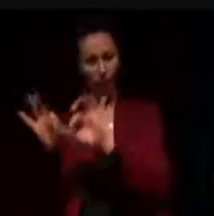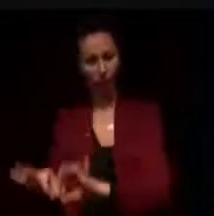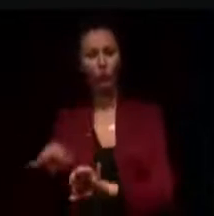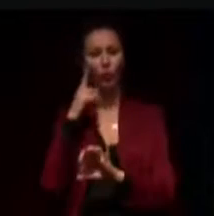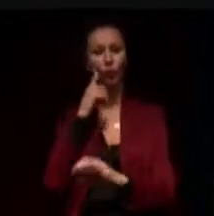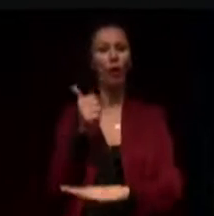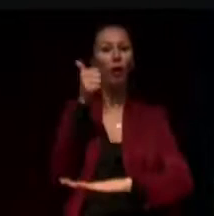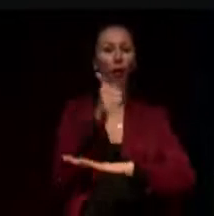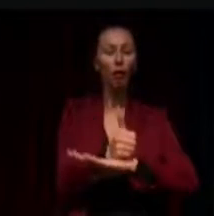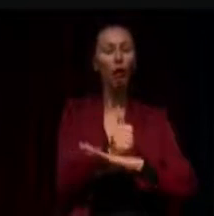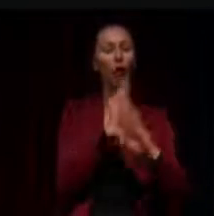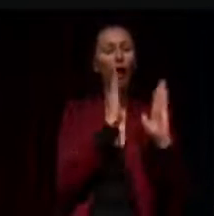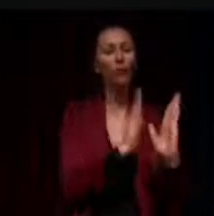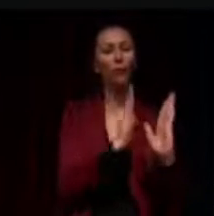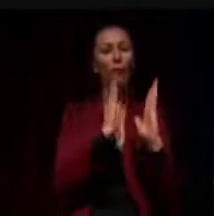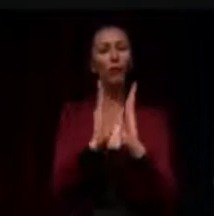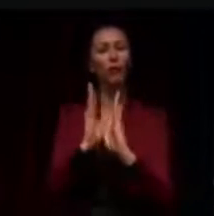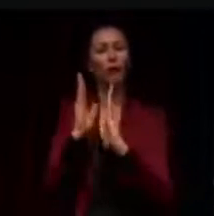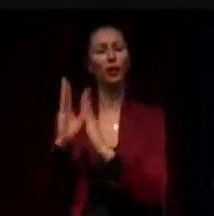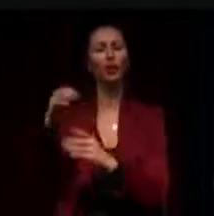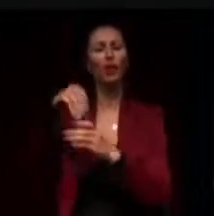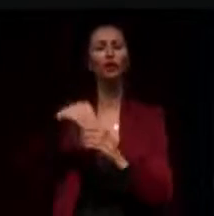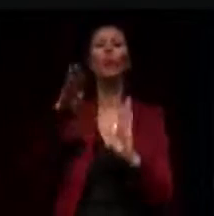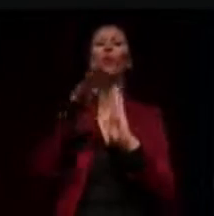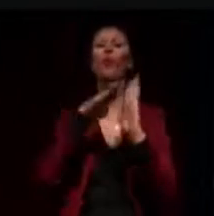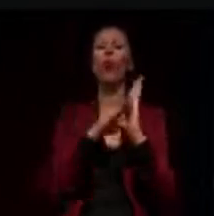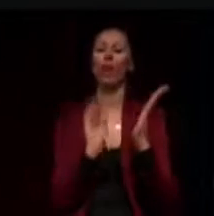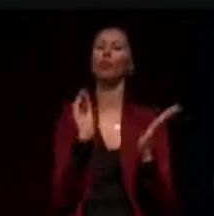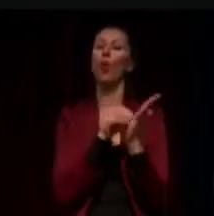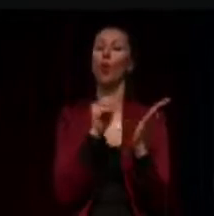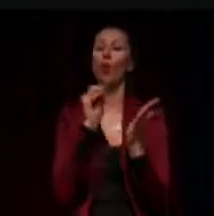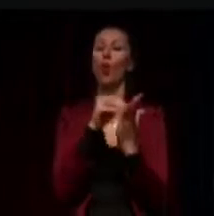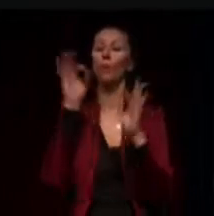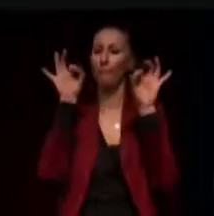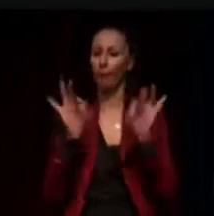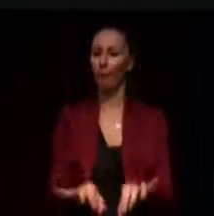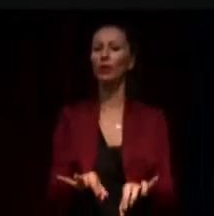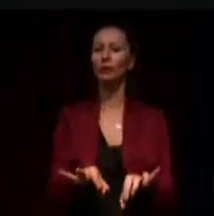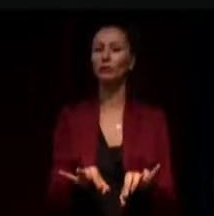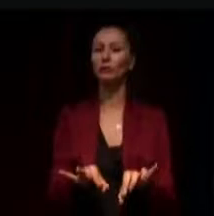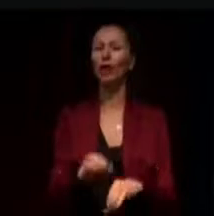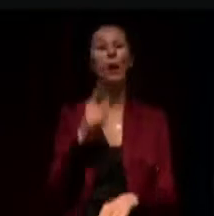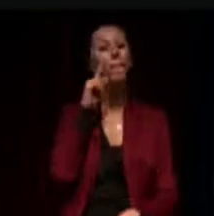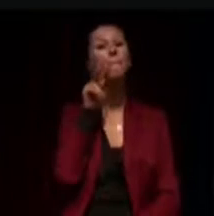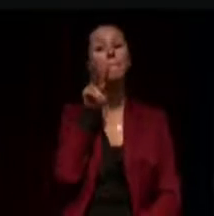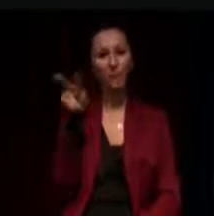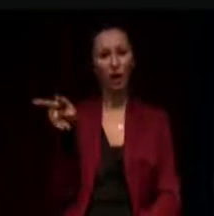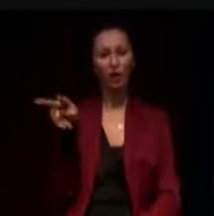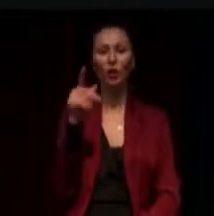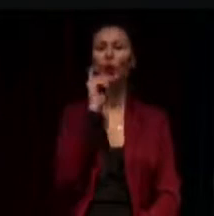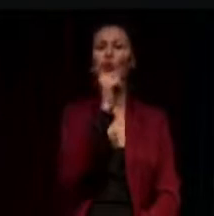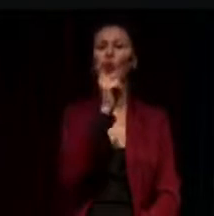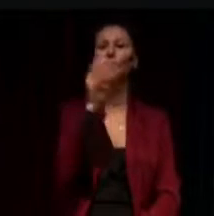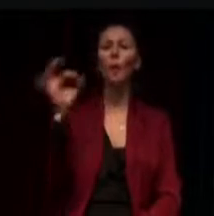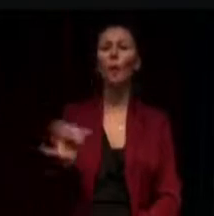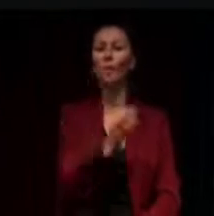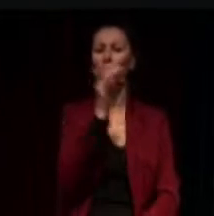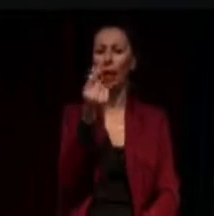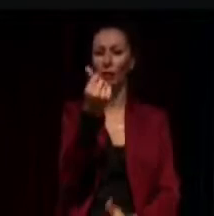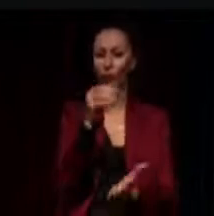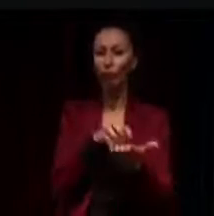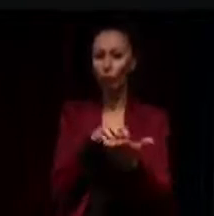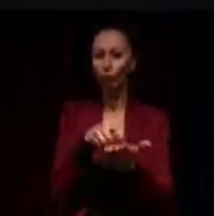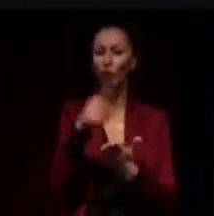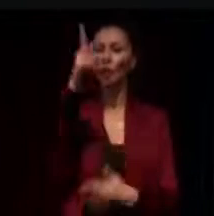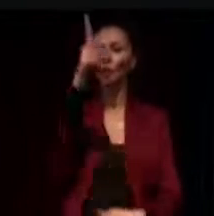itibaren etap etap programlara koymaya başlandı. Bakınca 9 milyar liralık